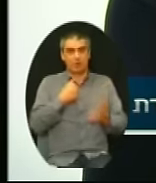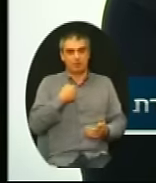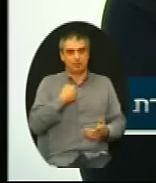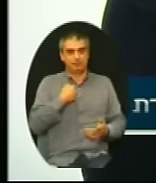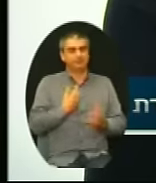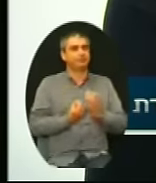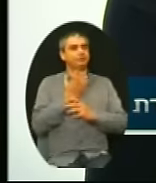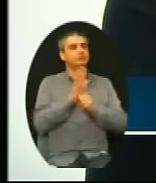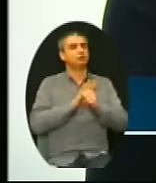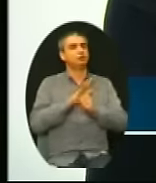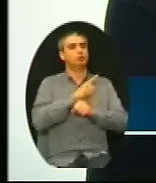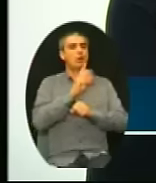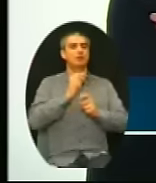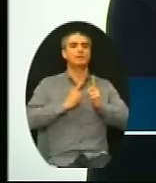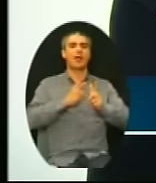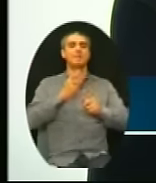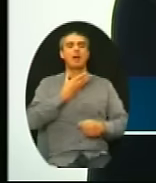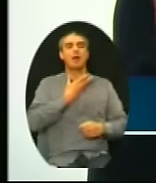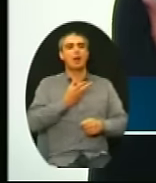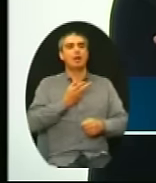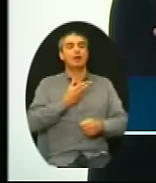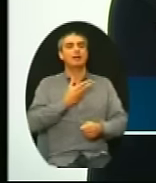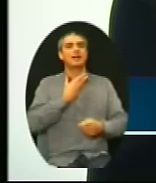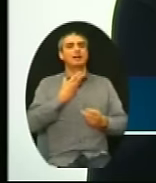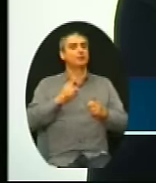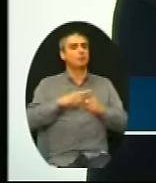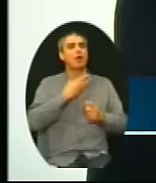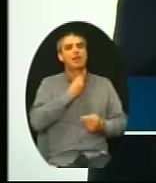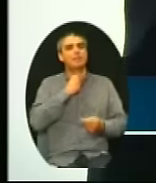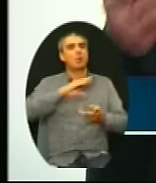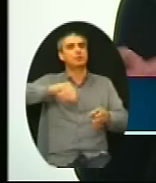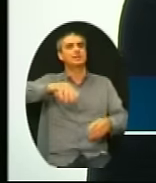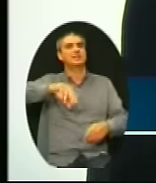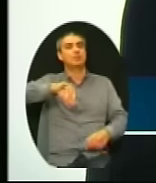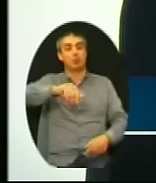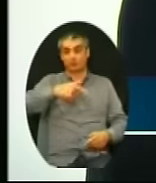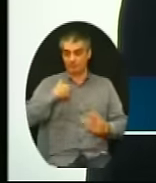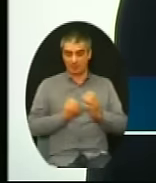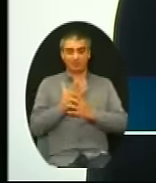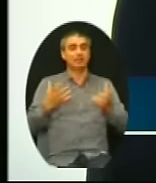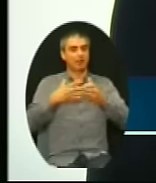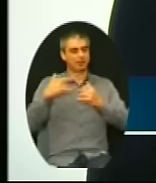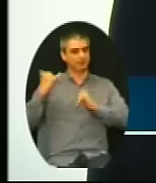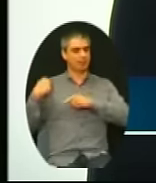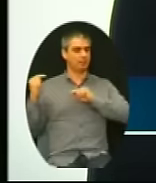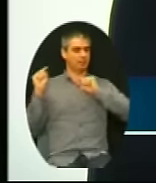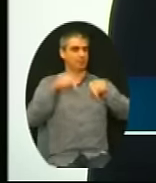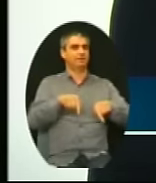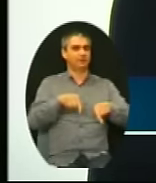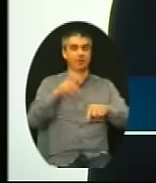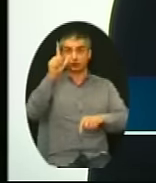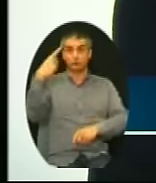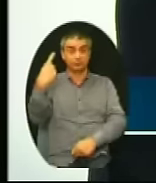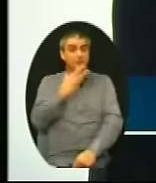קמתי את השדולה למלחמה בהתמכרויות, בהתמכרות להימורים, וכשאנחנו נעשה את הכנס, אנחנו כן נביא